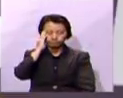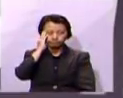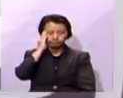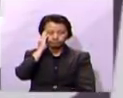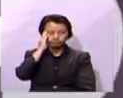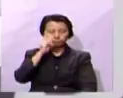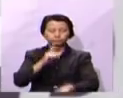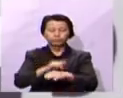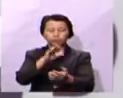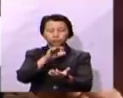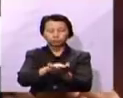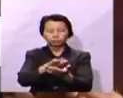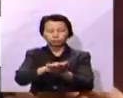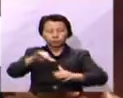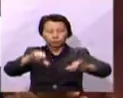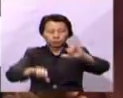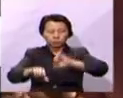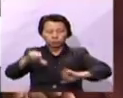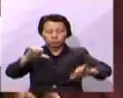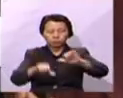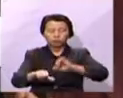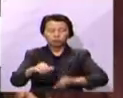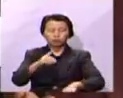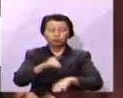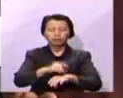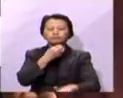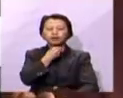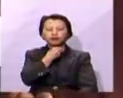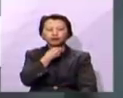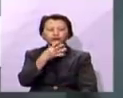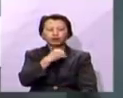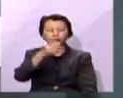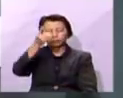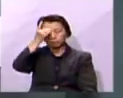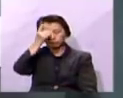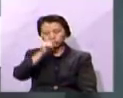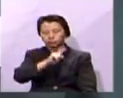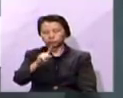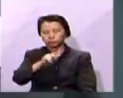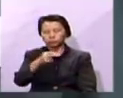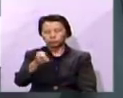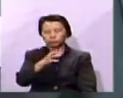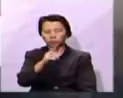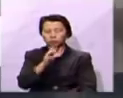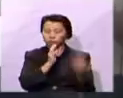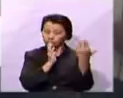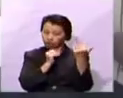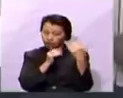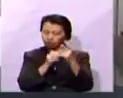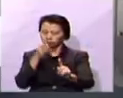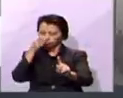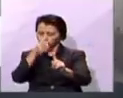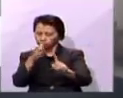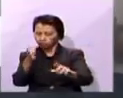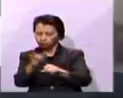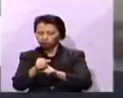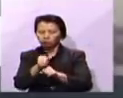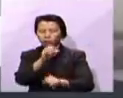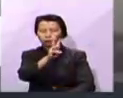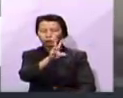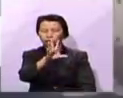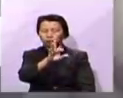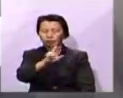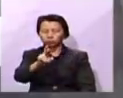2018 di Sekolah Menengah Sains Sebagan Datuk Perak. Dalam pada itu, Datuk Seri Dr. Ahmad Zahid berharap sasaran memperoleh